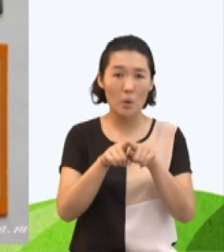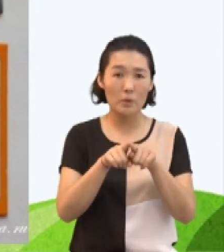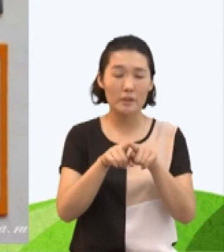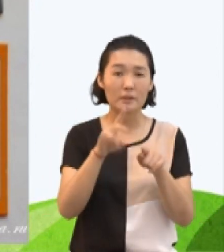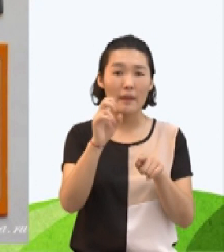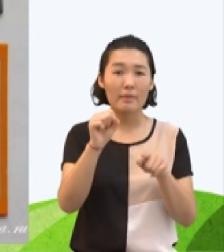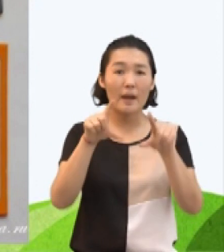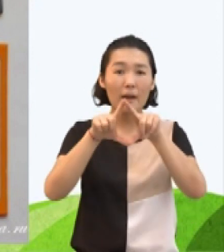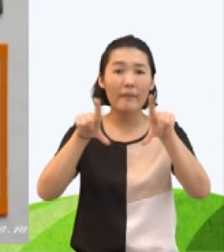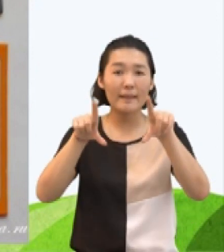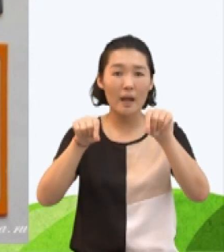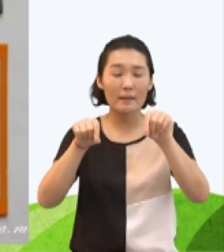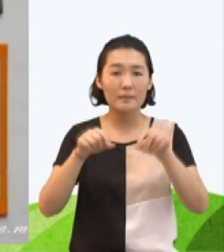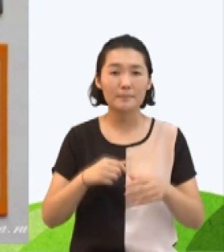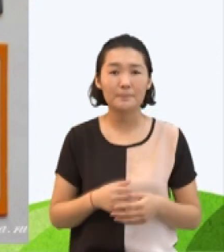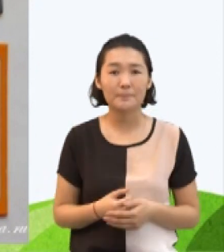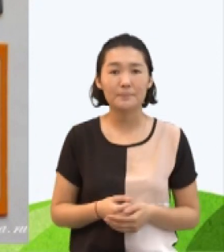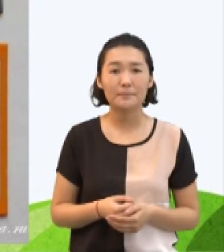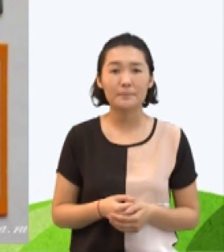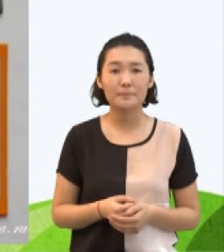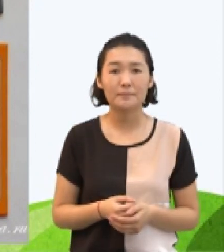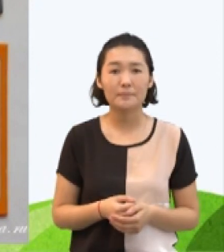похожи на квадрат.